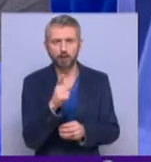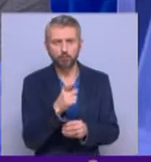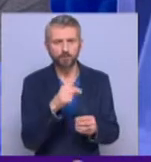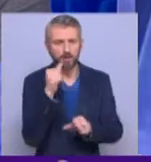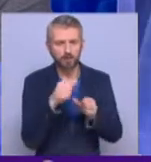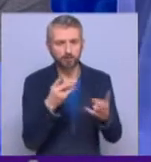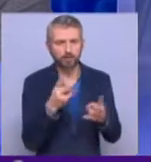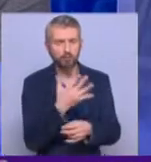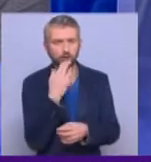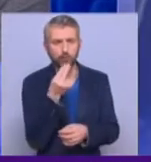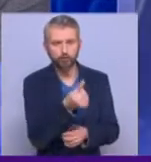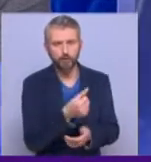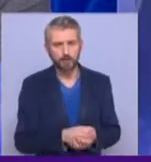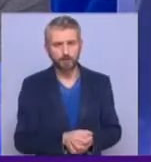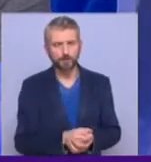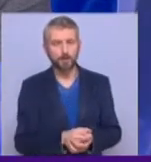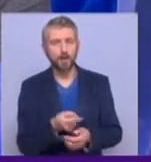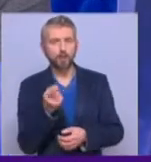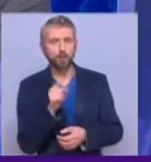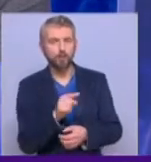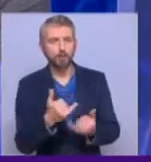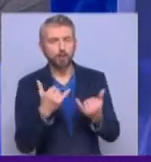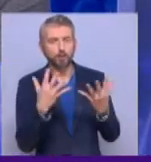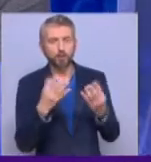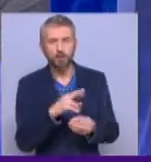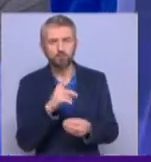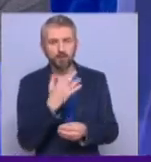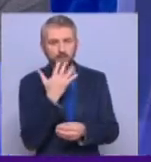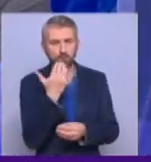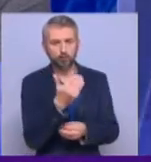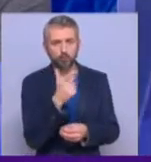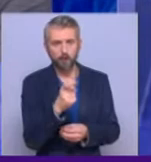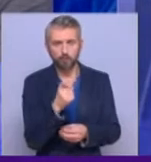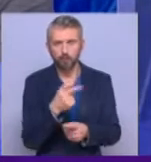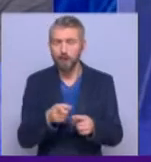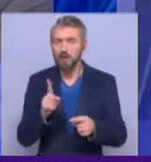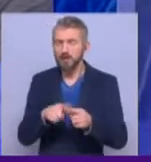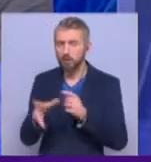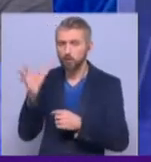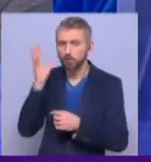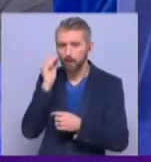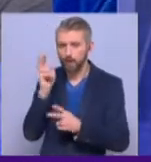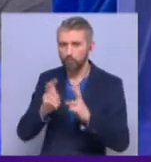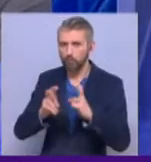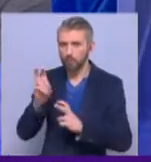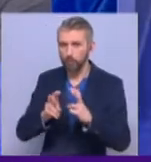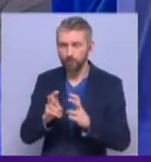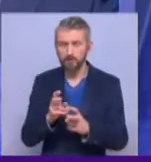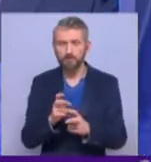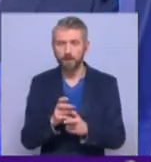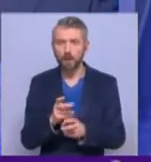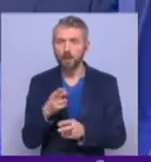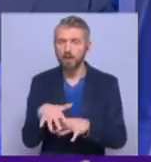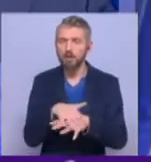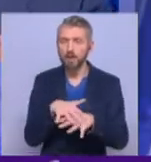потрібно імпортувати. Тому на сьогоднішній день без імпортного газу... Це з урахуванням промисловості. Це з урахуванням, а для